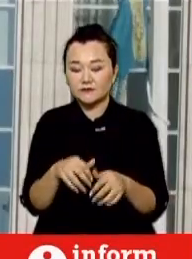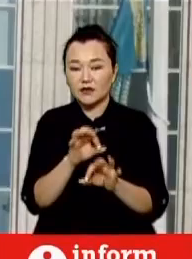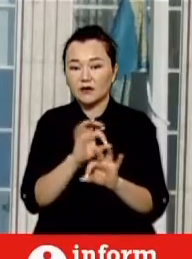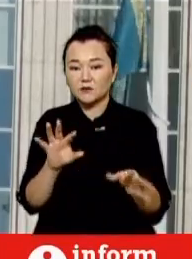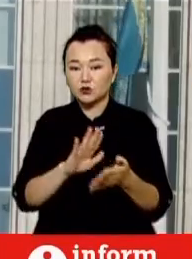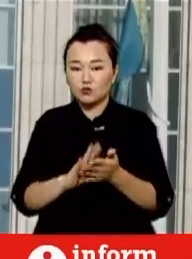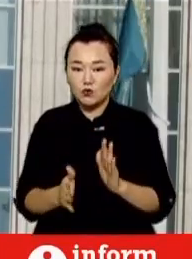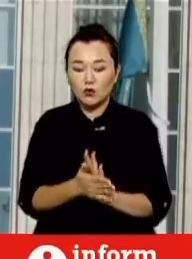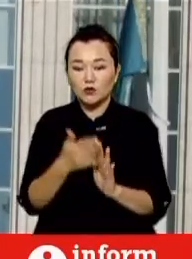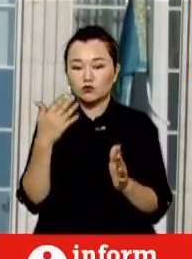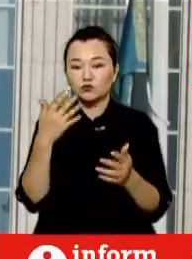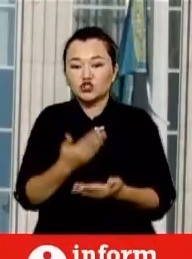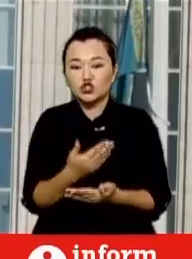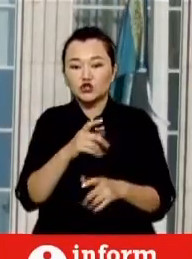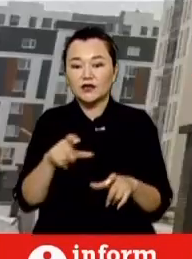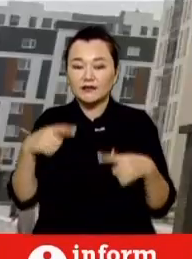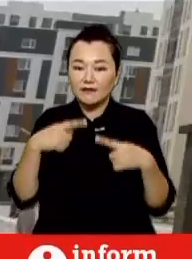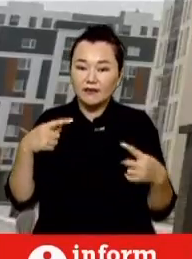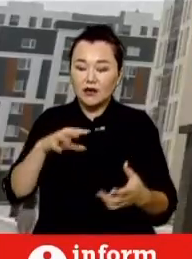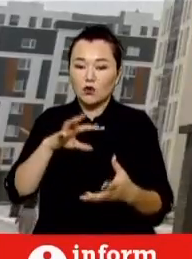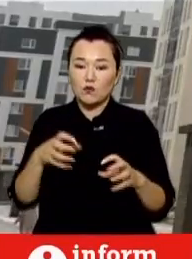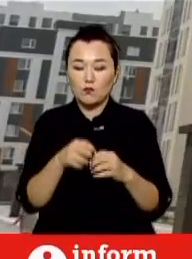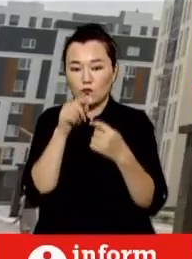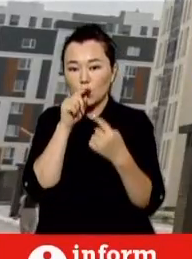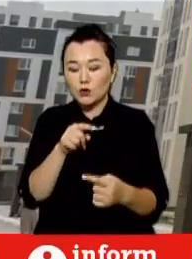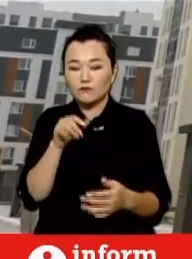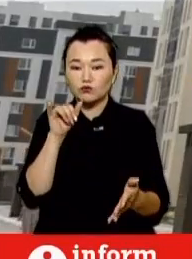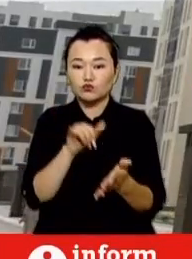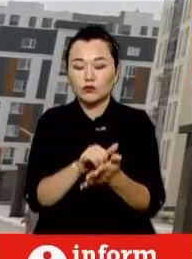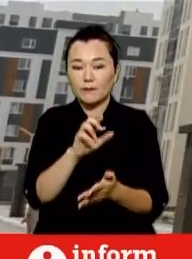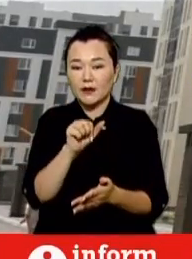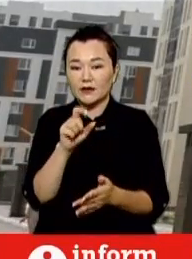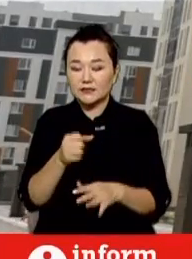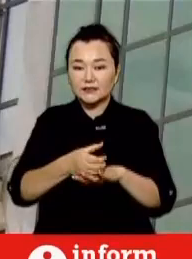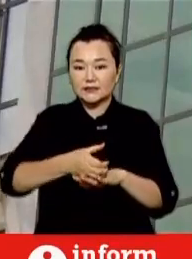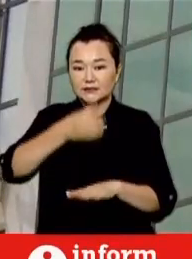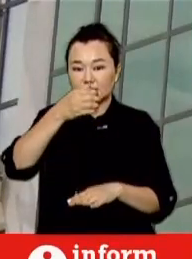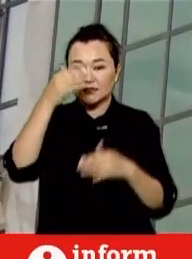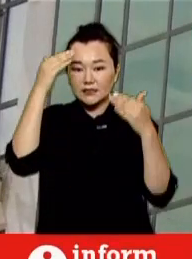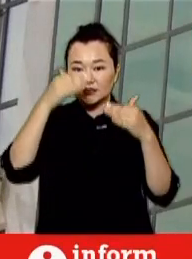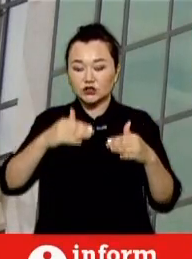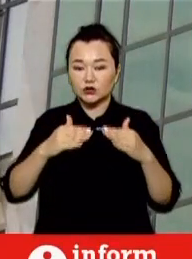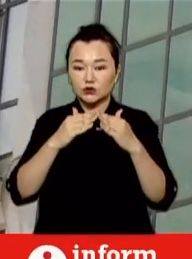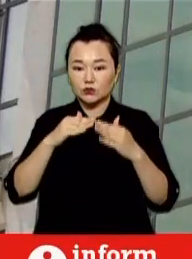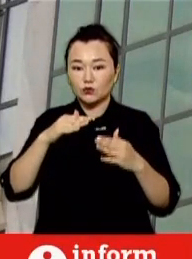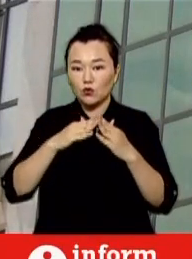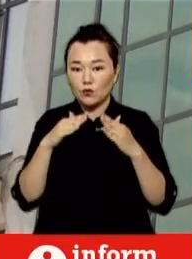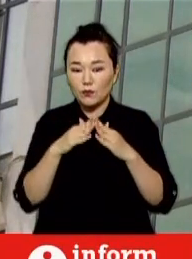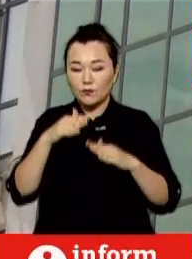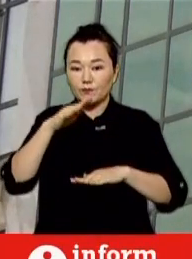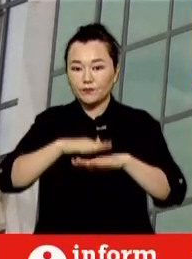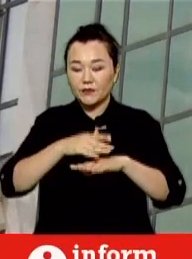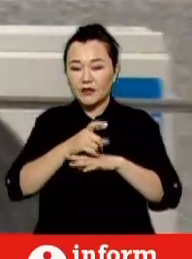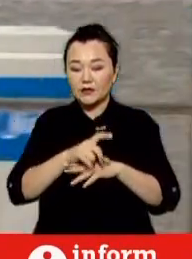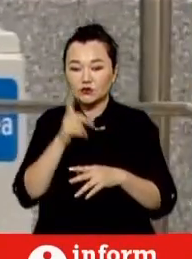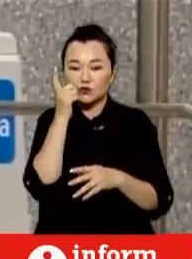объяснили ситуацию, мол, жильцы некоторых комплексов против установки базовых станций на крышах их домов. Из-за этого ежегодно операторам